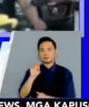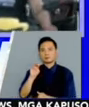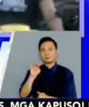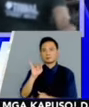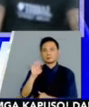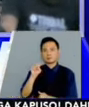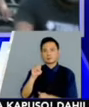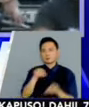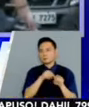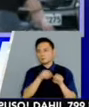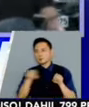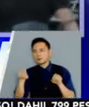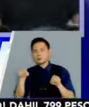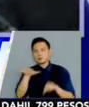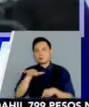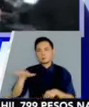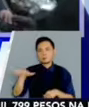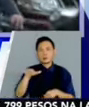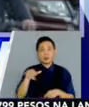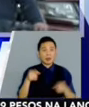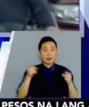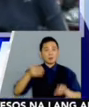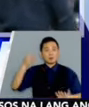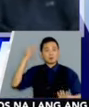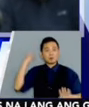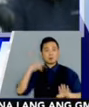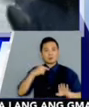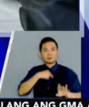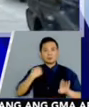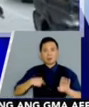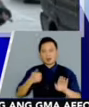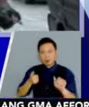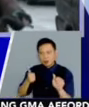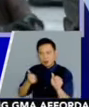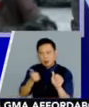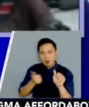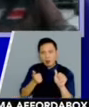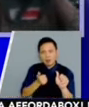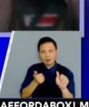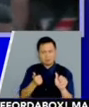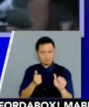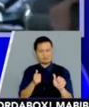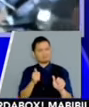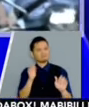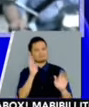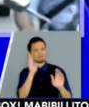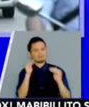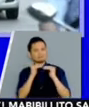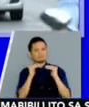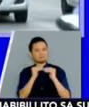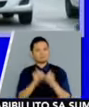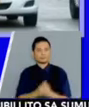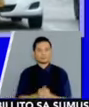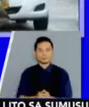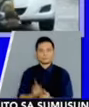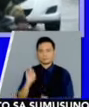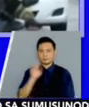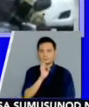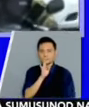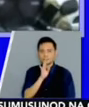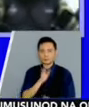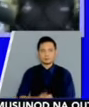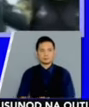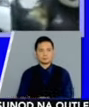sinusundan na raw sila ng China Coast Guard. Papunta pa lang doon, pinaharang na kami. Pinaka-escort kami ng Coast Guard ng